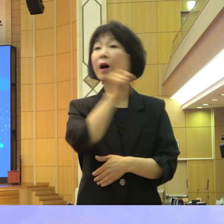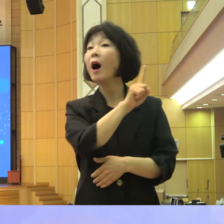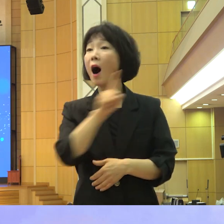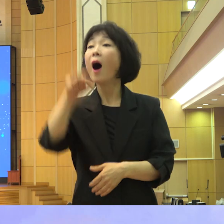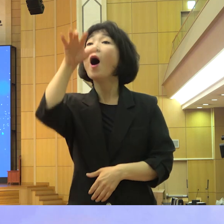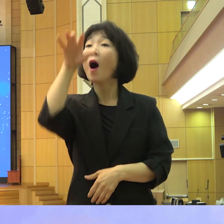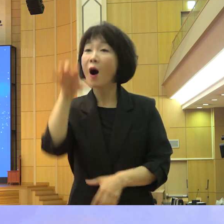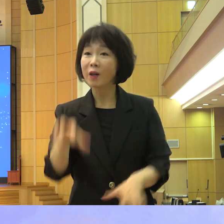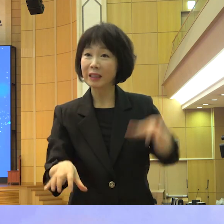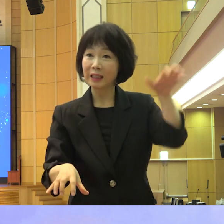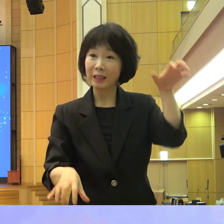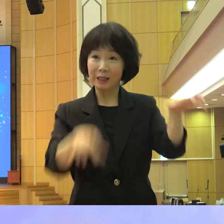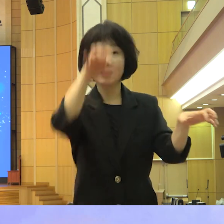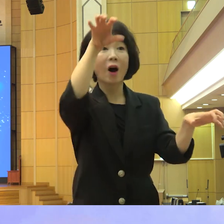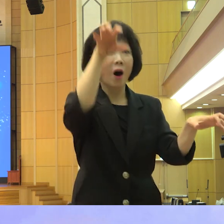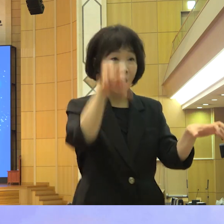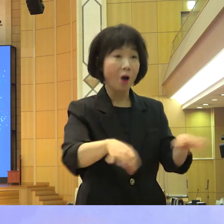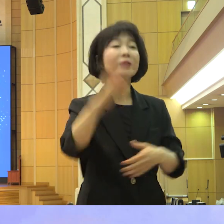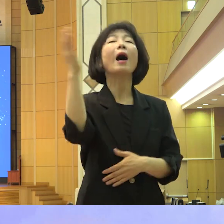붙잡고